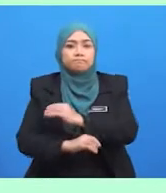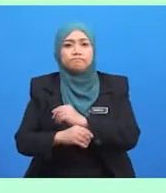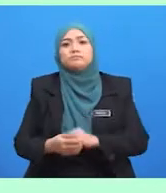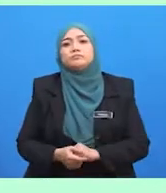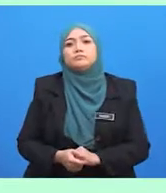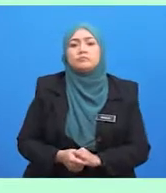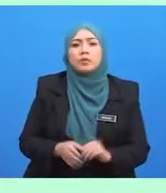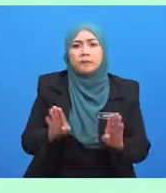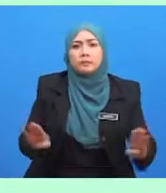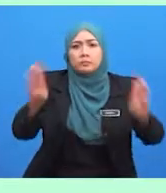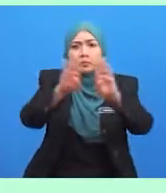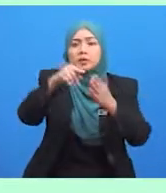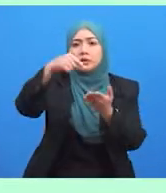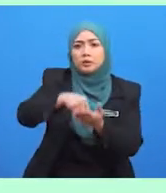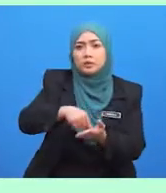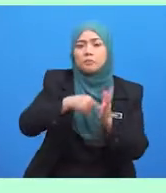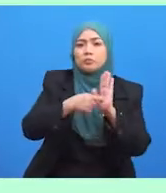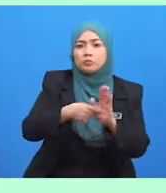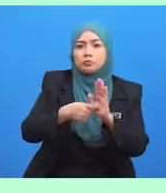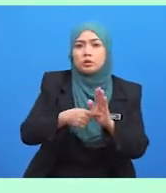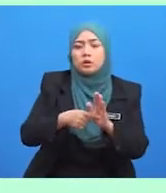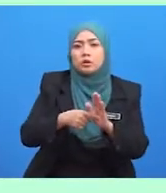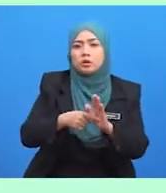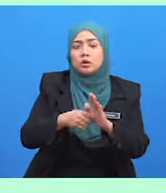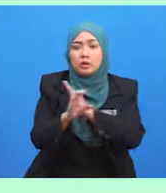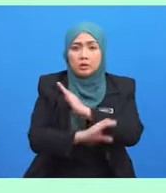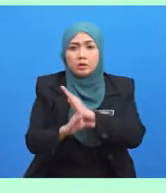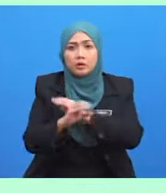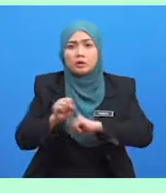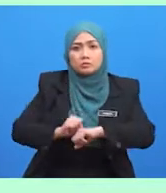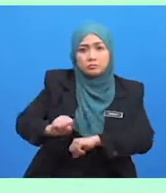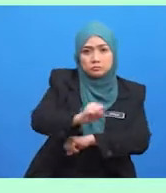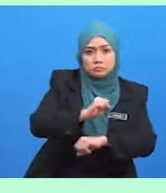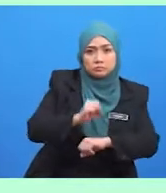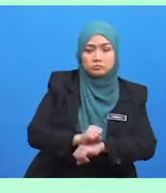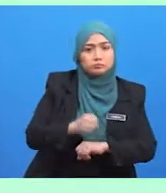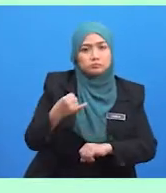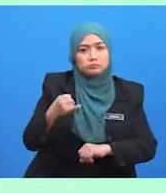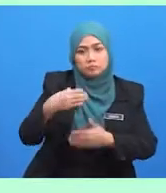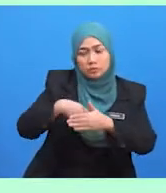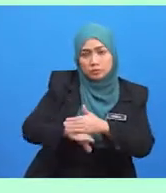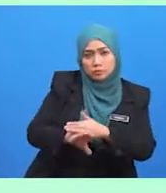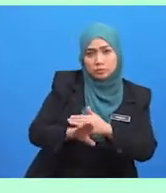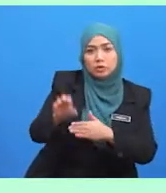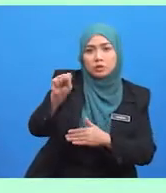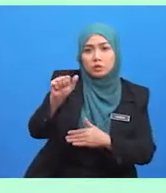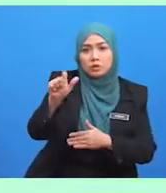Berita yang dipaparkan menunjukkan negara Singapura telah melarang sejenis salad yang diimport dari Malaysia.